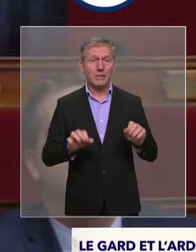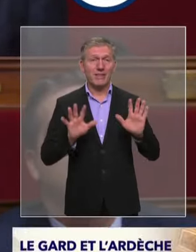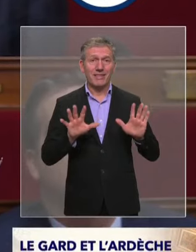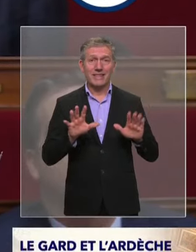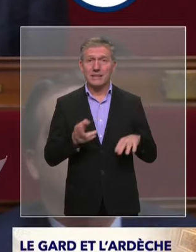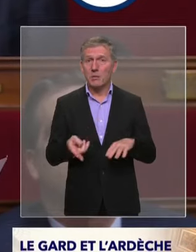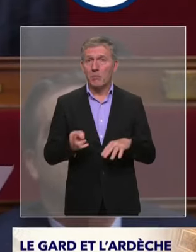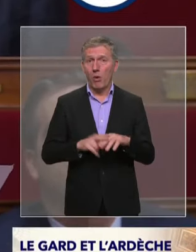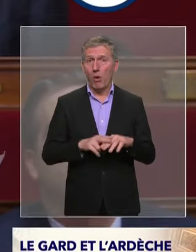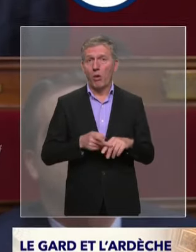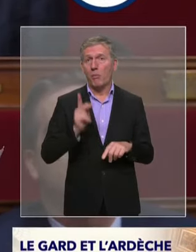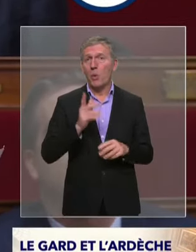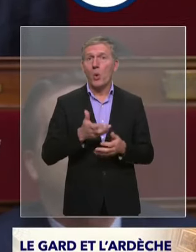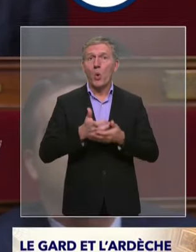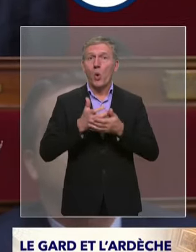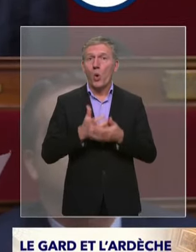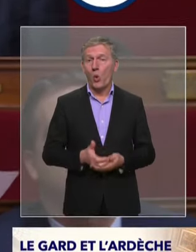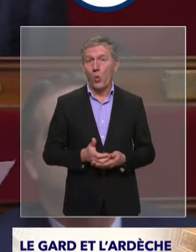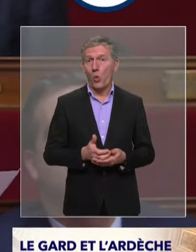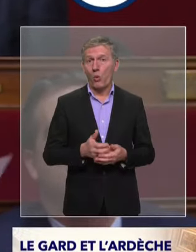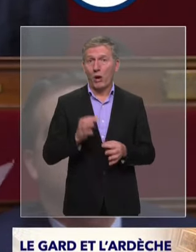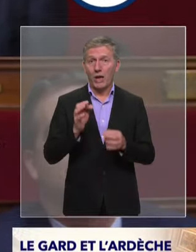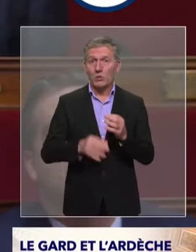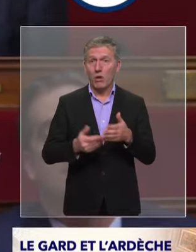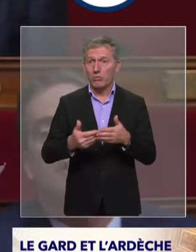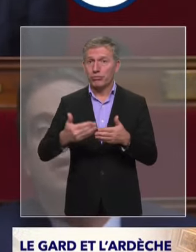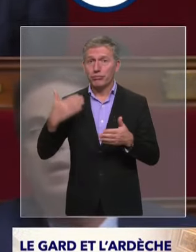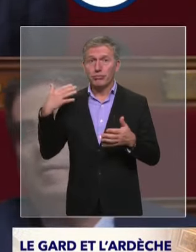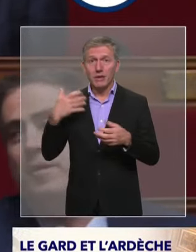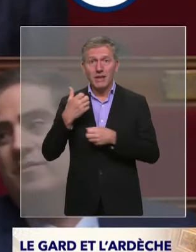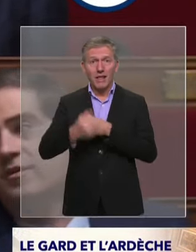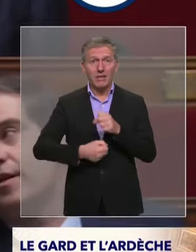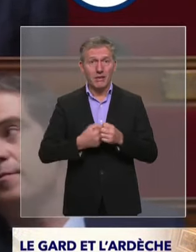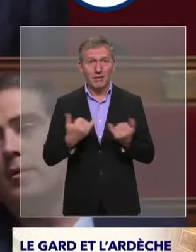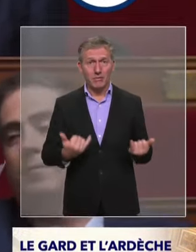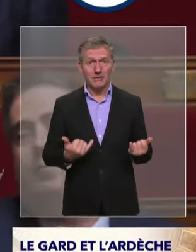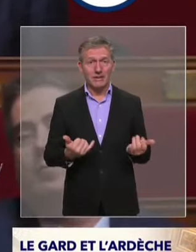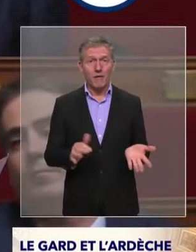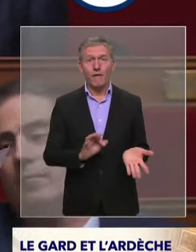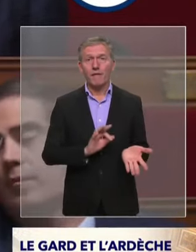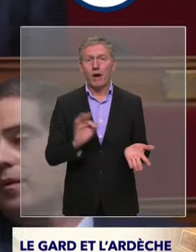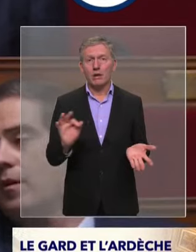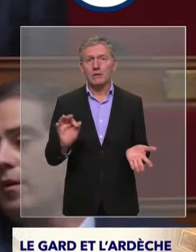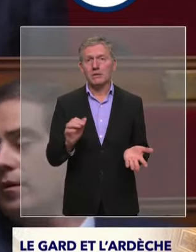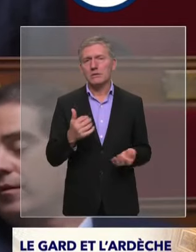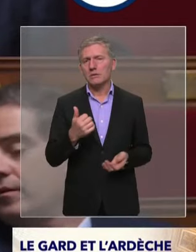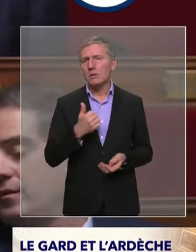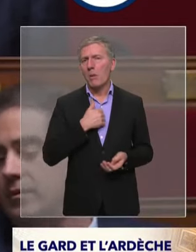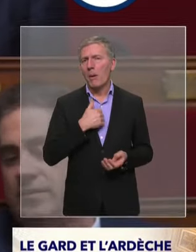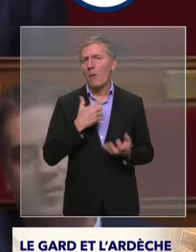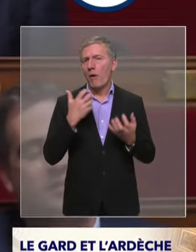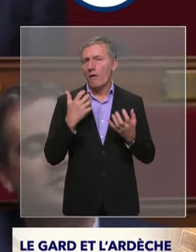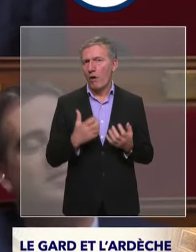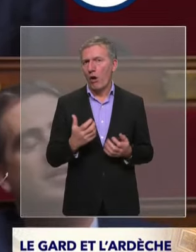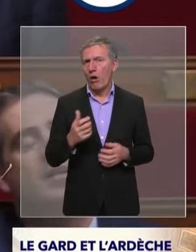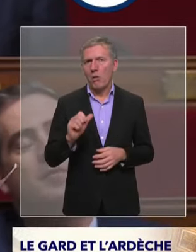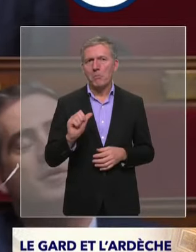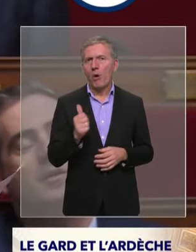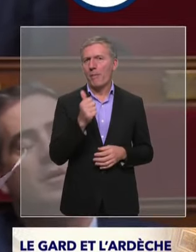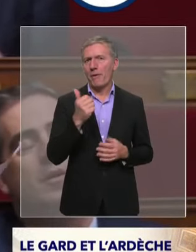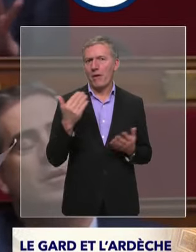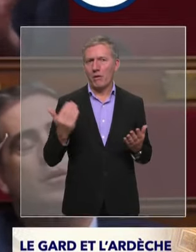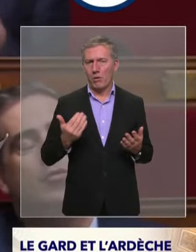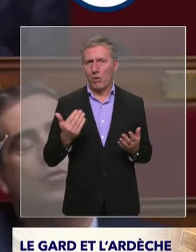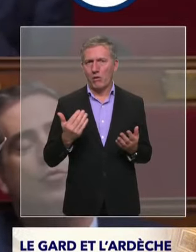morts, un des plus lourds bilans de ces dernières années en France. Je souhaiterais tout d'abord, avec